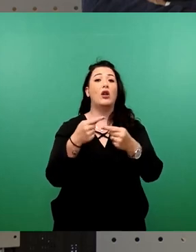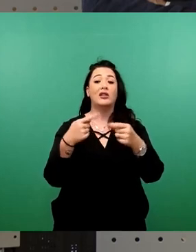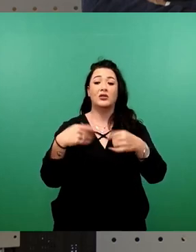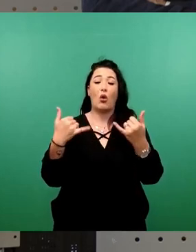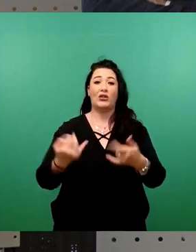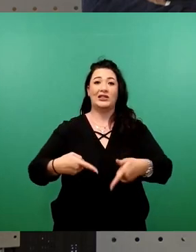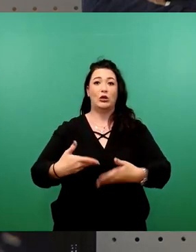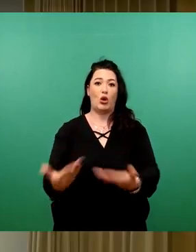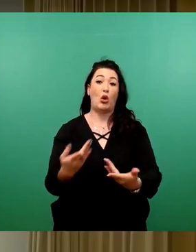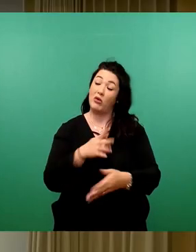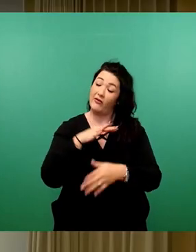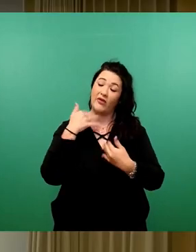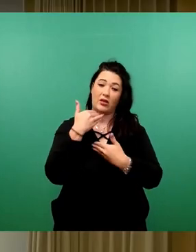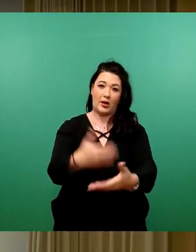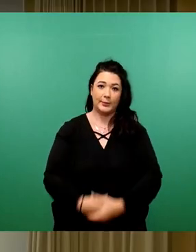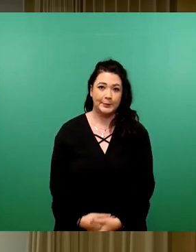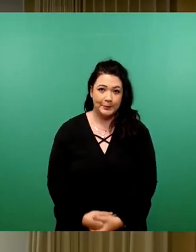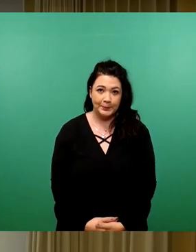Dank.